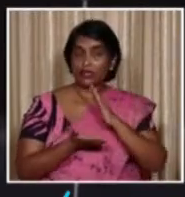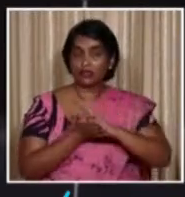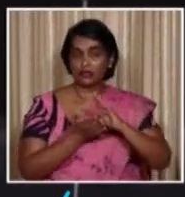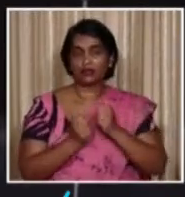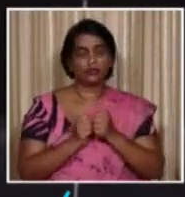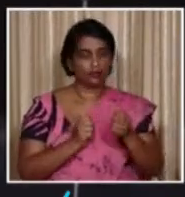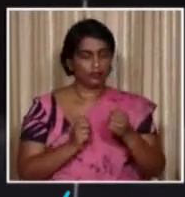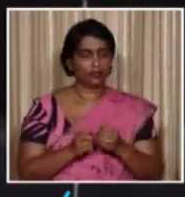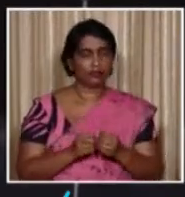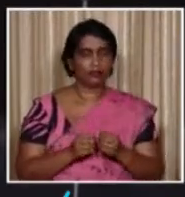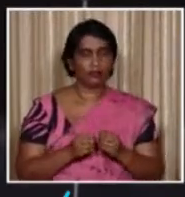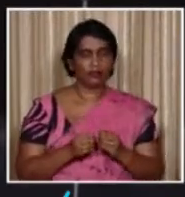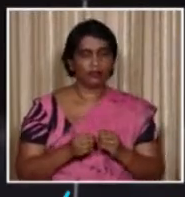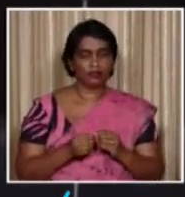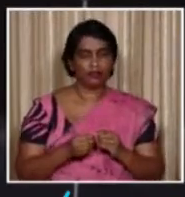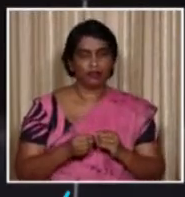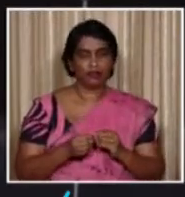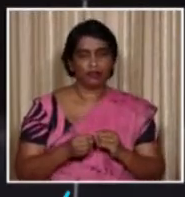පවත්වාගෙන යන්න.